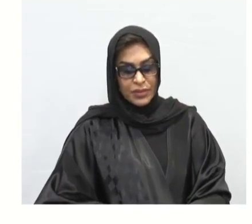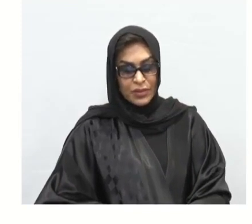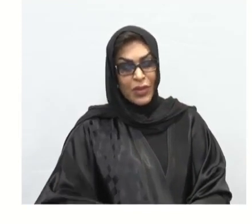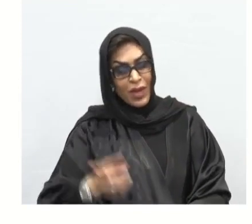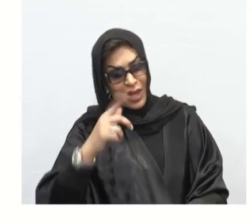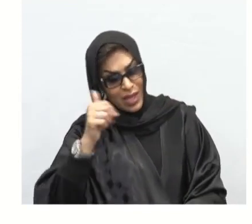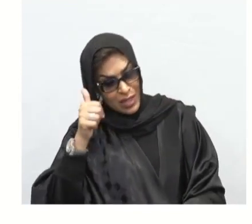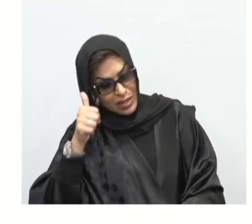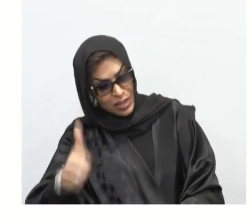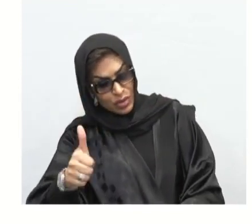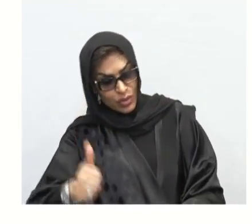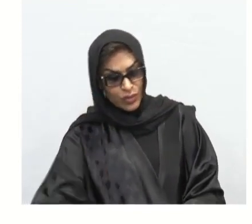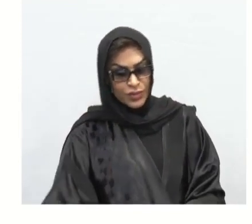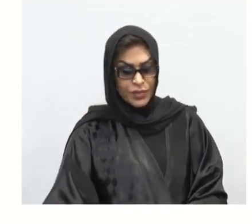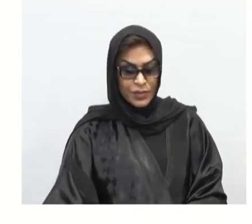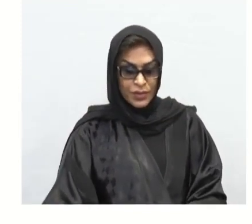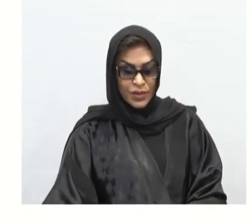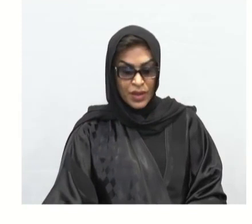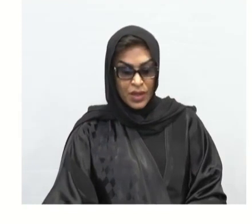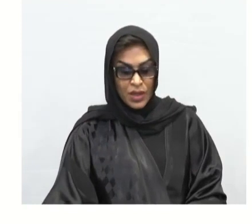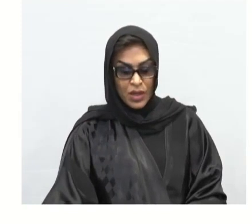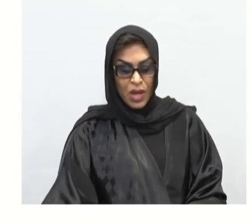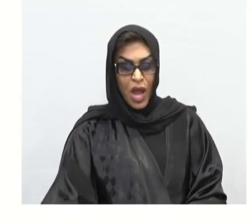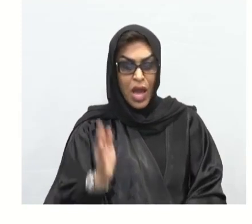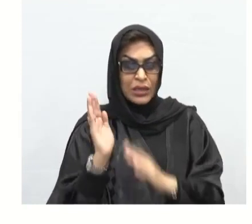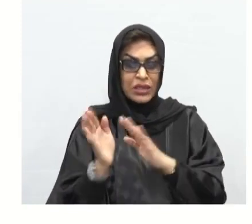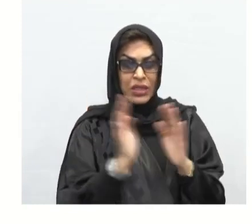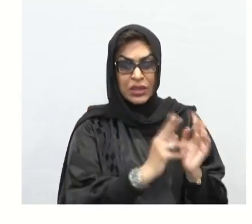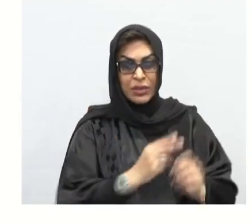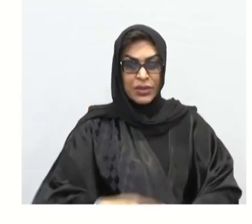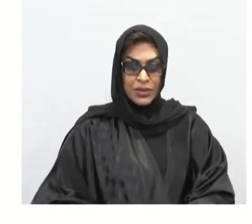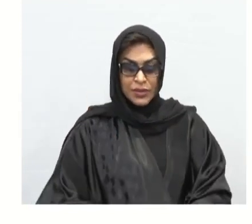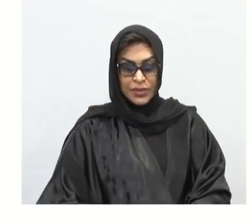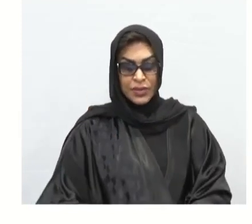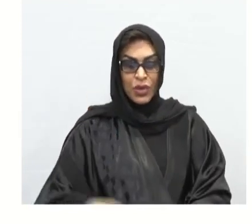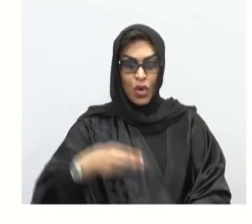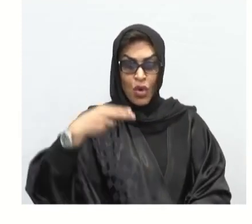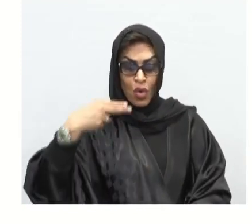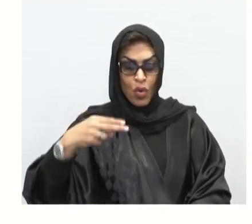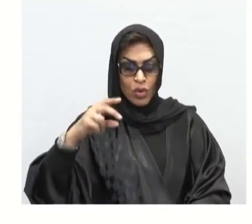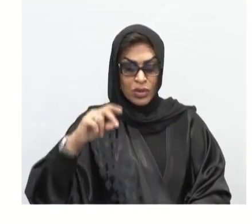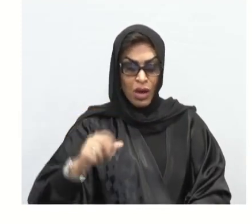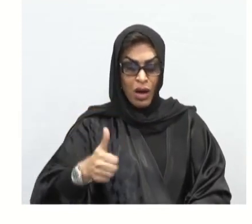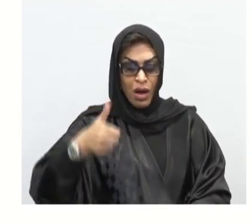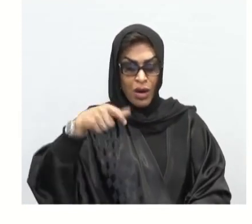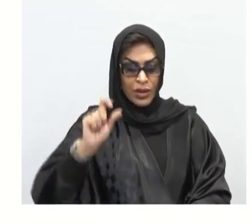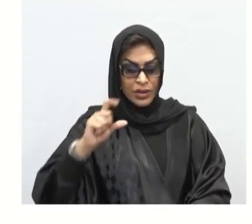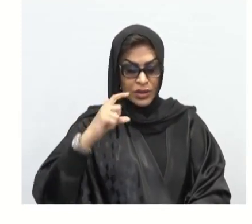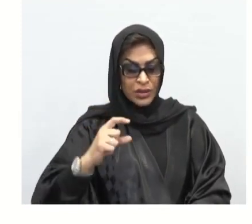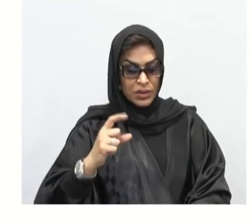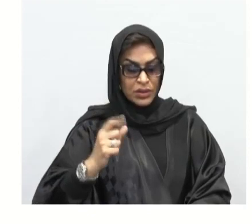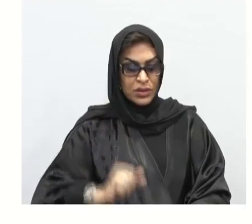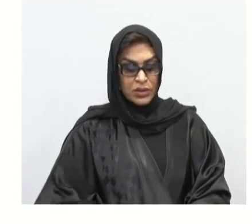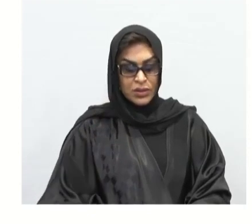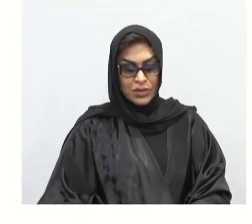احسنتم اذا نشاهد معا بانه سيكون الترتيب بهذه الطريقه عطارد لماذا